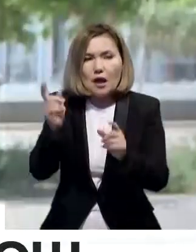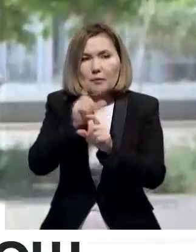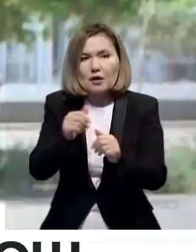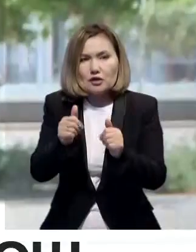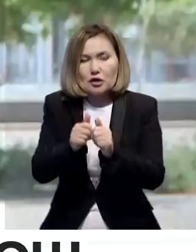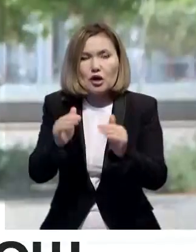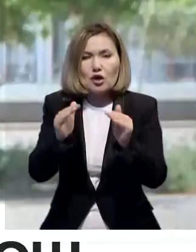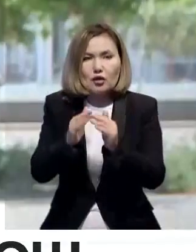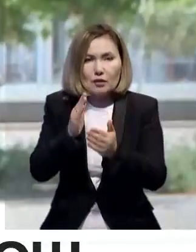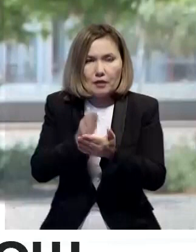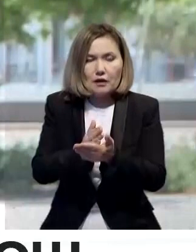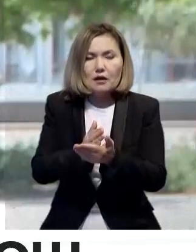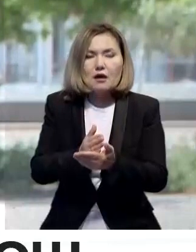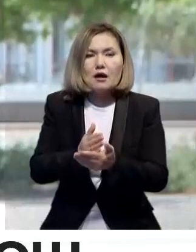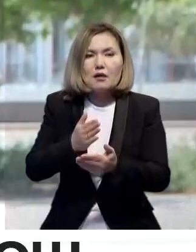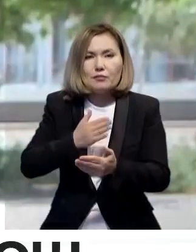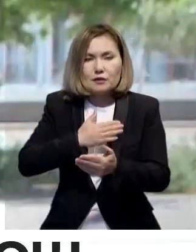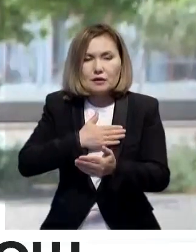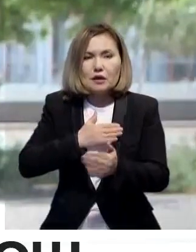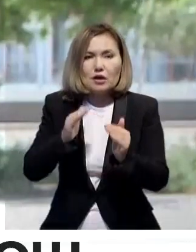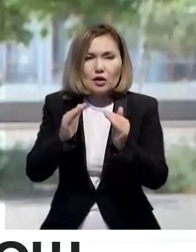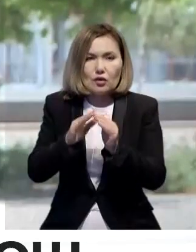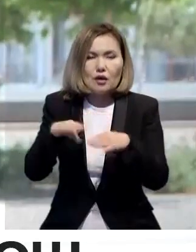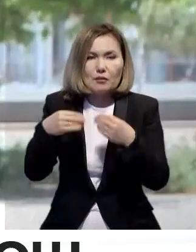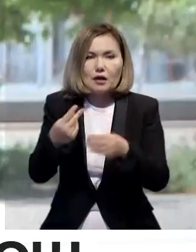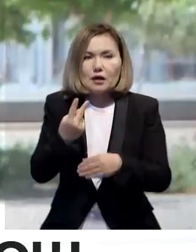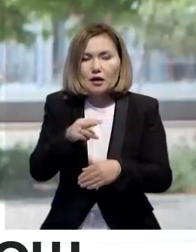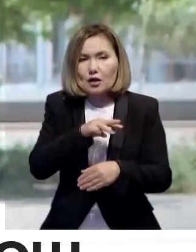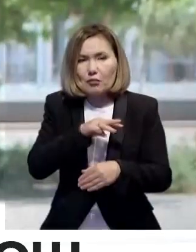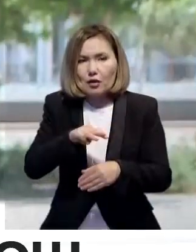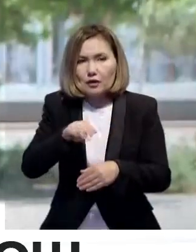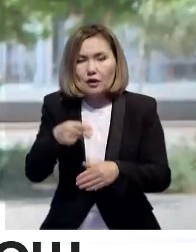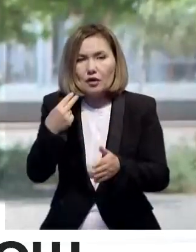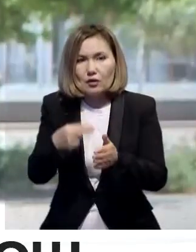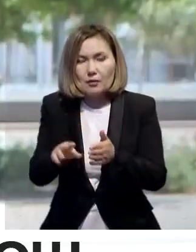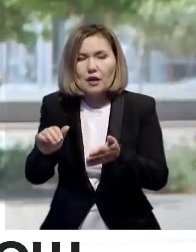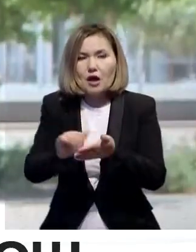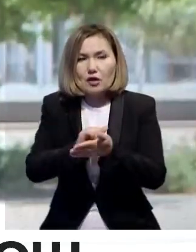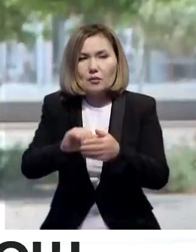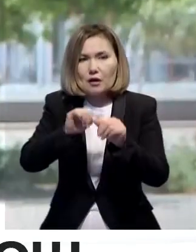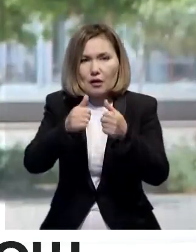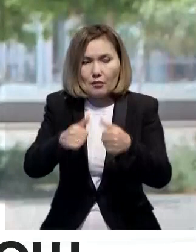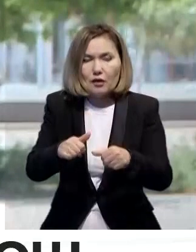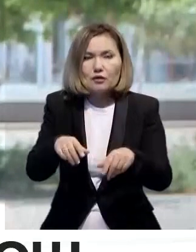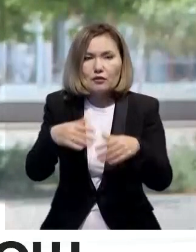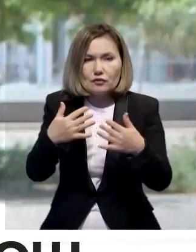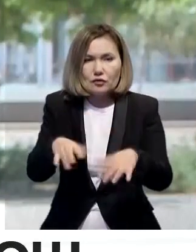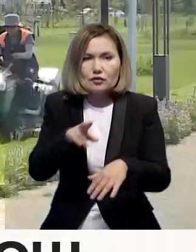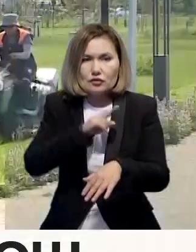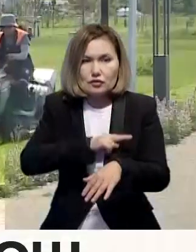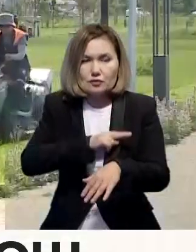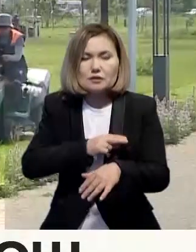бір үй бар екен. Жаңағы 2 миллион теңгеге үй алып, жақсылап бәрін құжаттар тапсырып, айналып бәрін неп келе